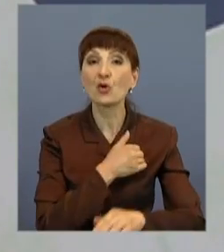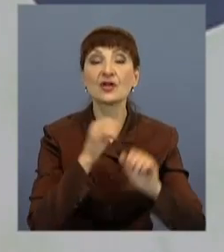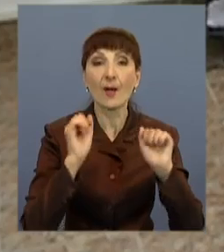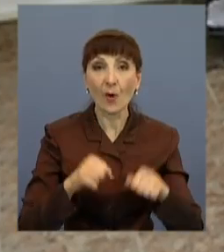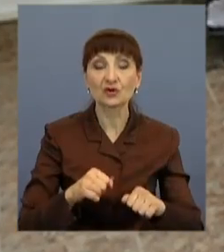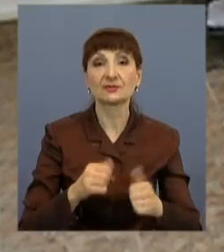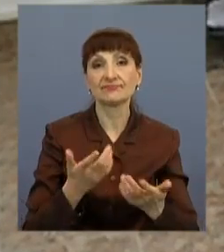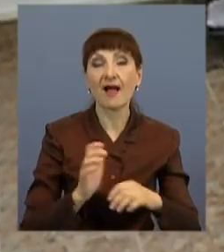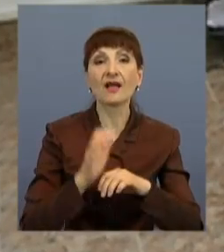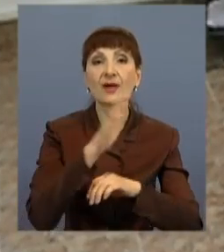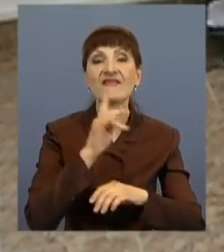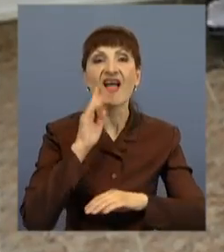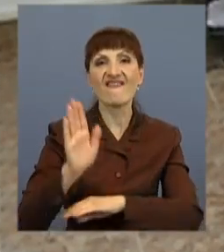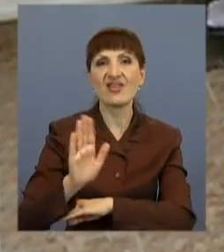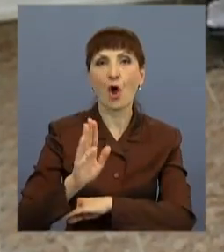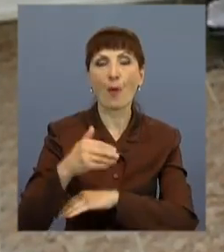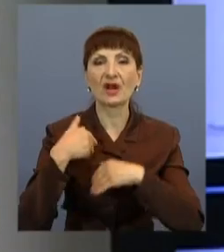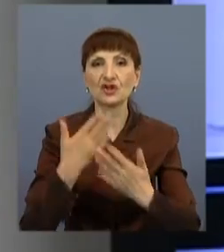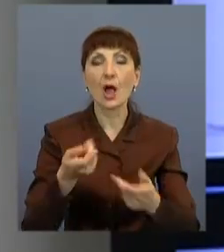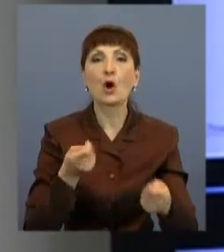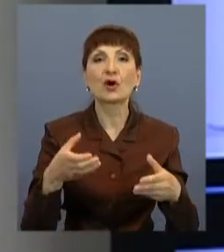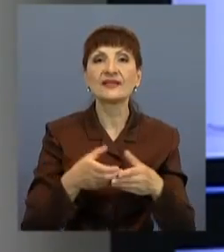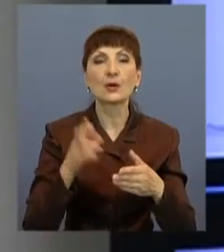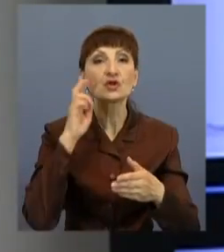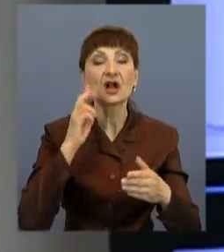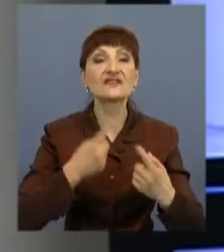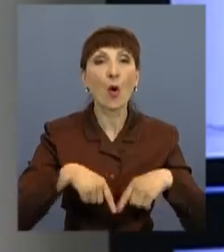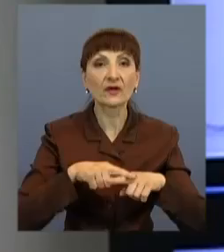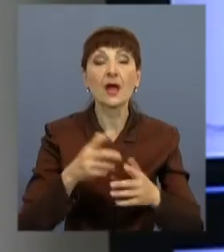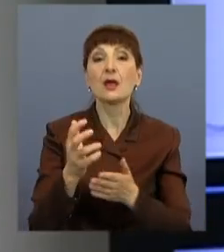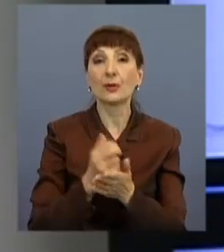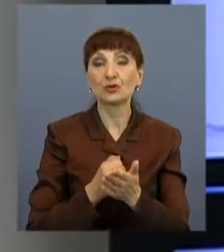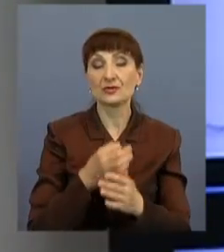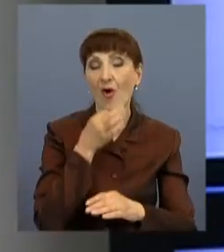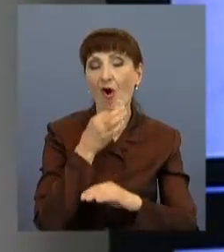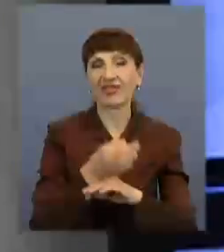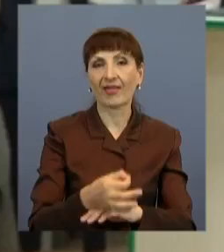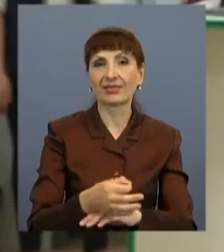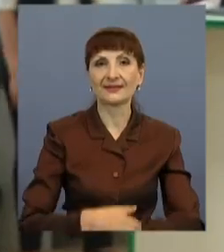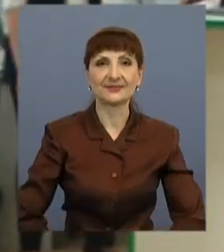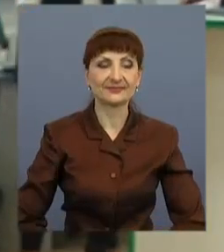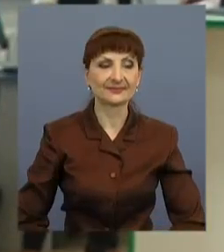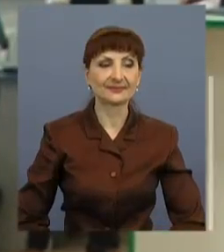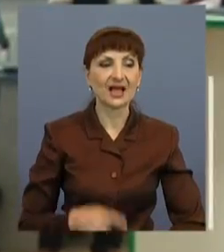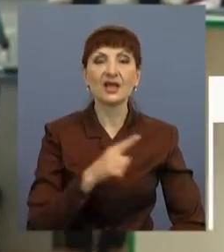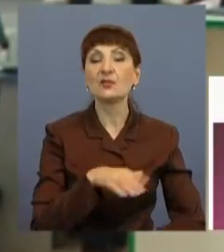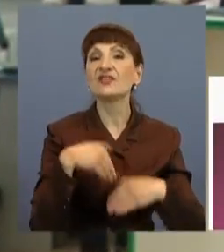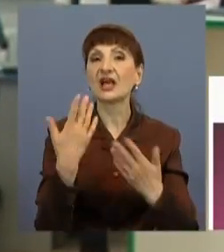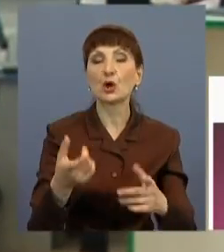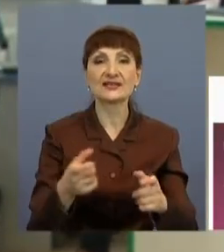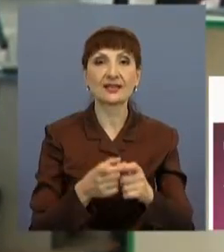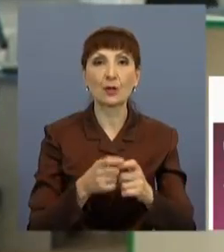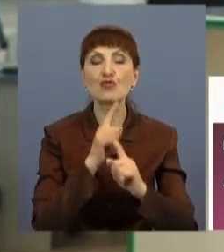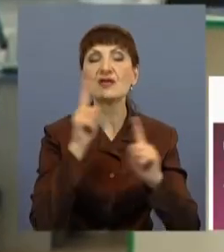может отправить видеообращение руководителям государственных органов и получить на него ответ. Ему выдается талон с